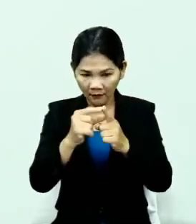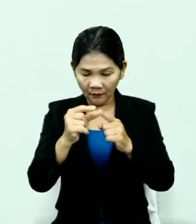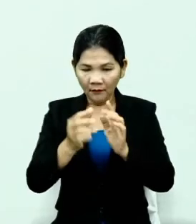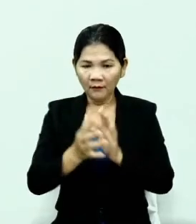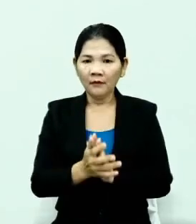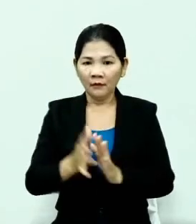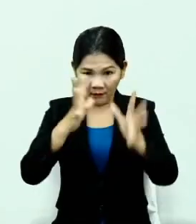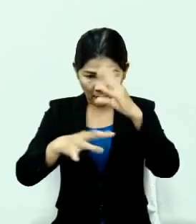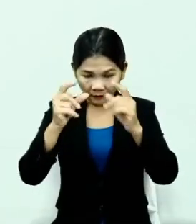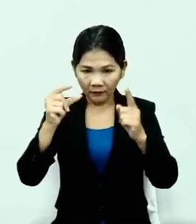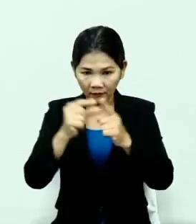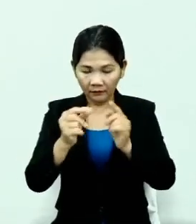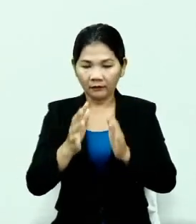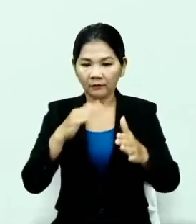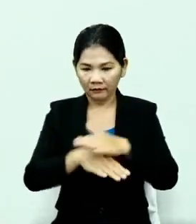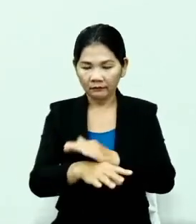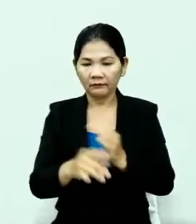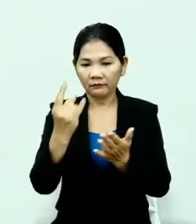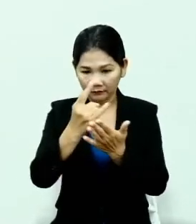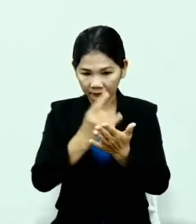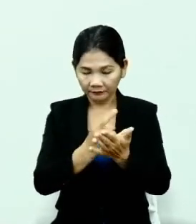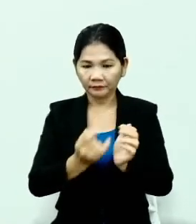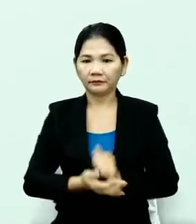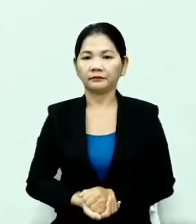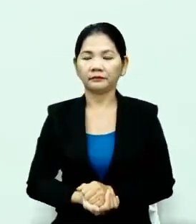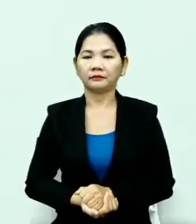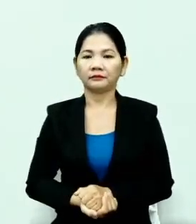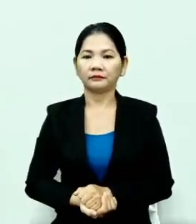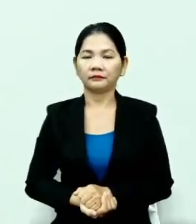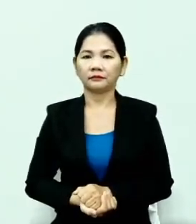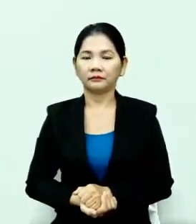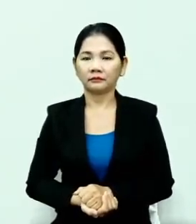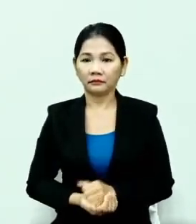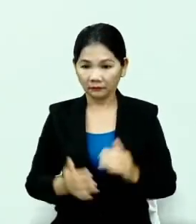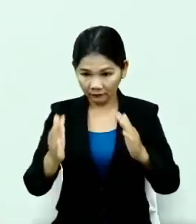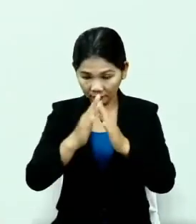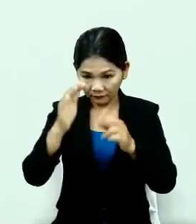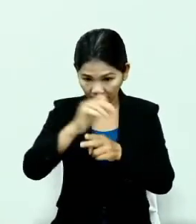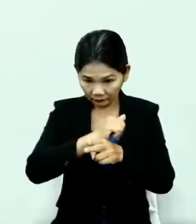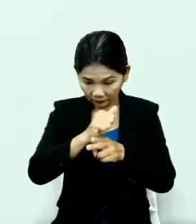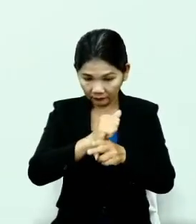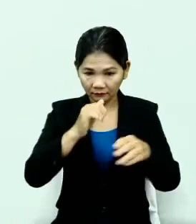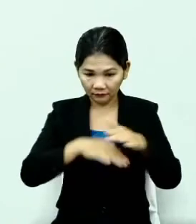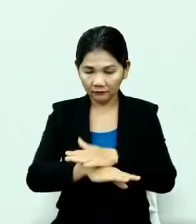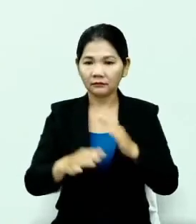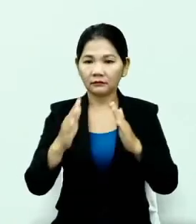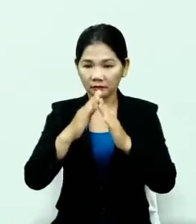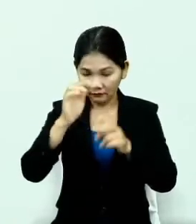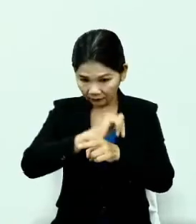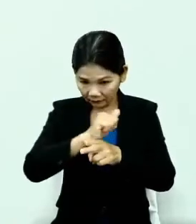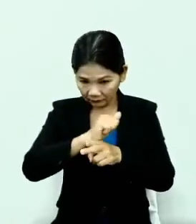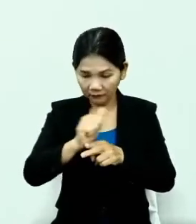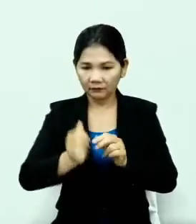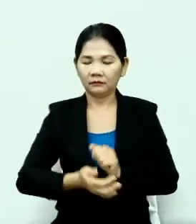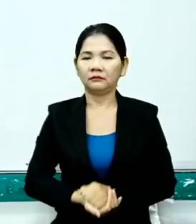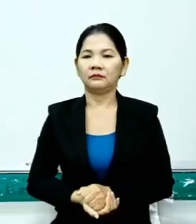lõng chánh bí dịp hai sạc sạc con. Cho dịp hai mê riêng dưỡng. Chà, cái cạp tè này con chùm lòng chỗ xịp hơi cái cạp tè.